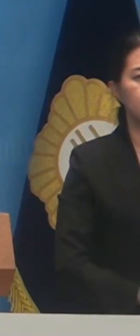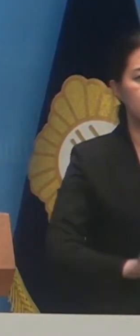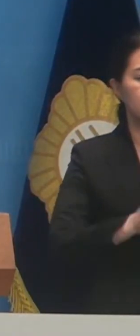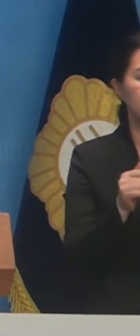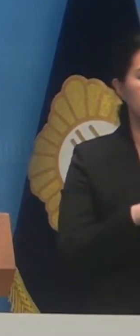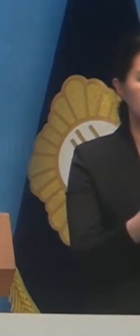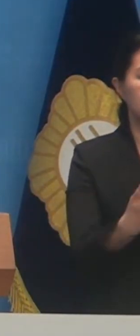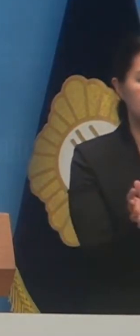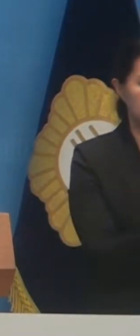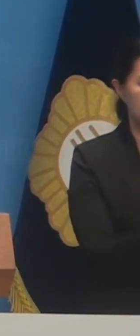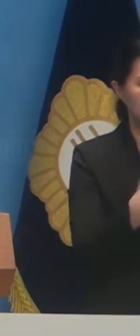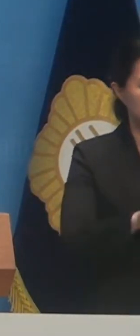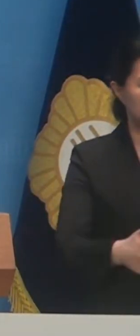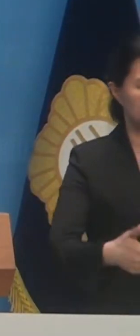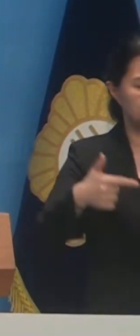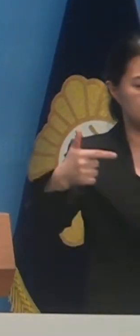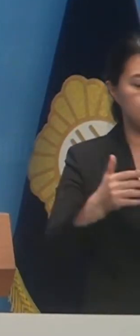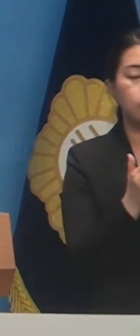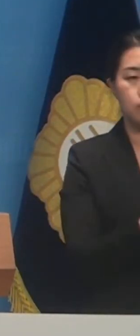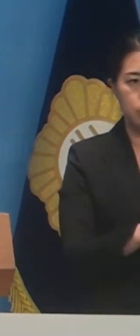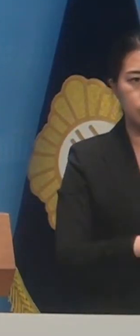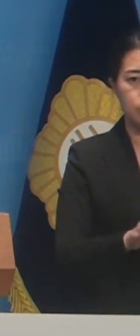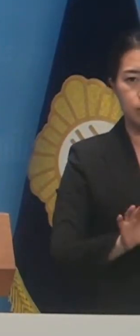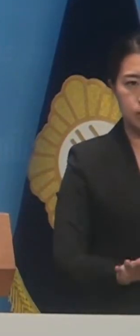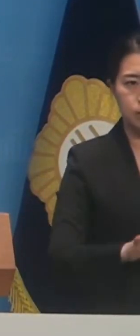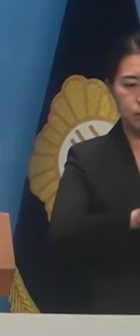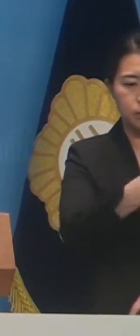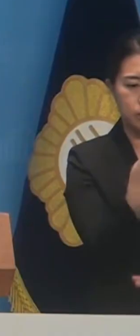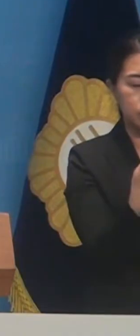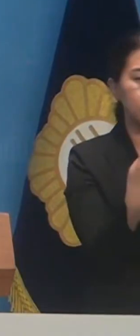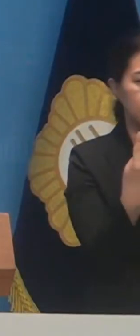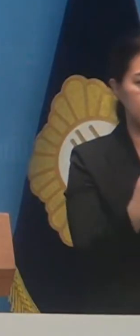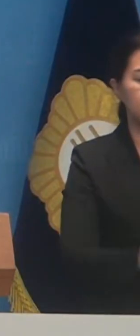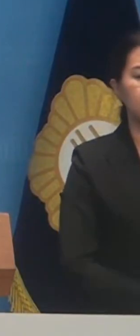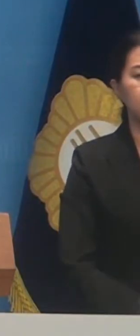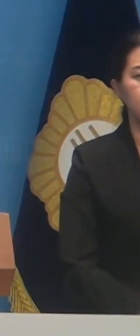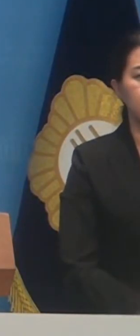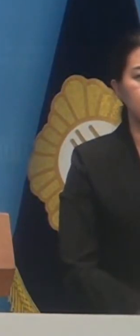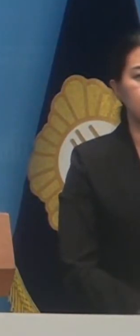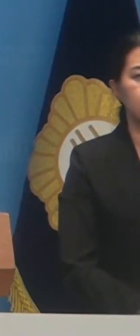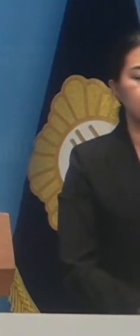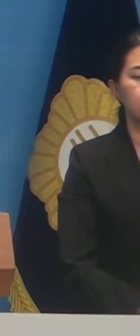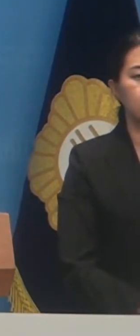국민추진단의 규모는 꾸준히 지금 증가하고 있는 추세에 있고 현재 400여 명에 육박하고 있습니다.